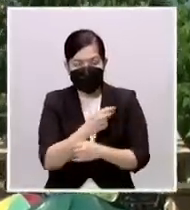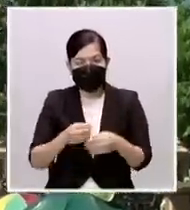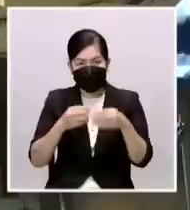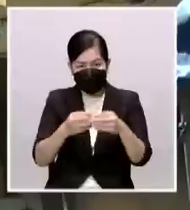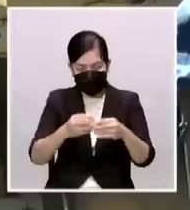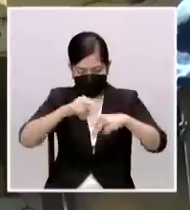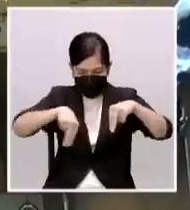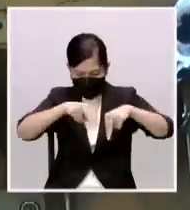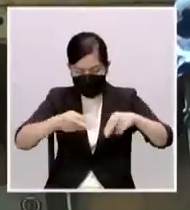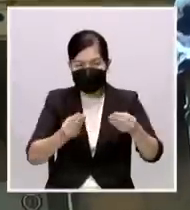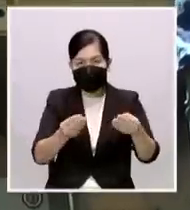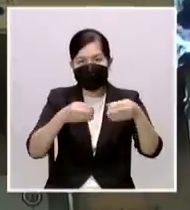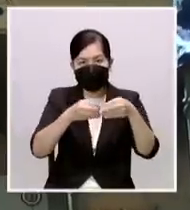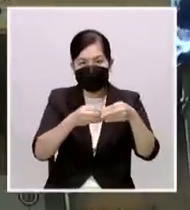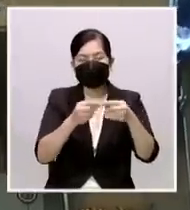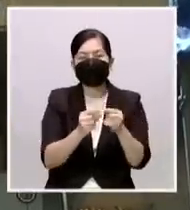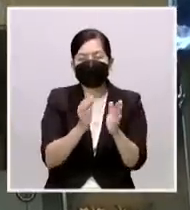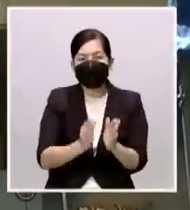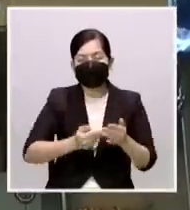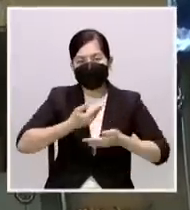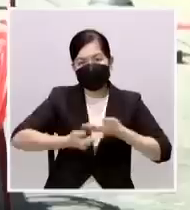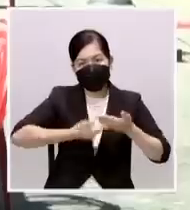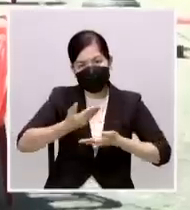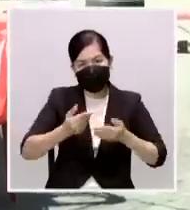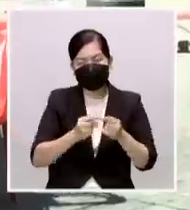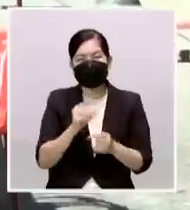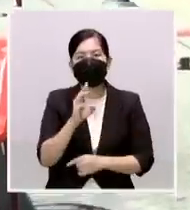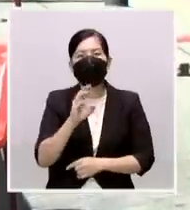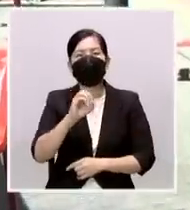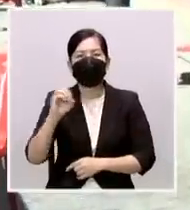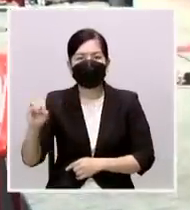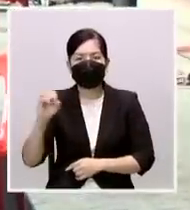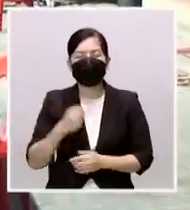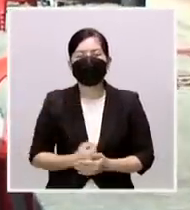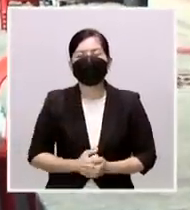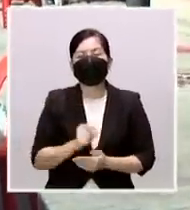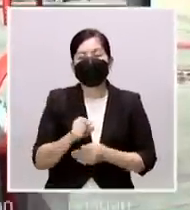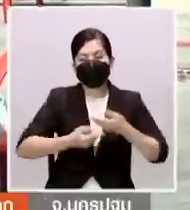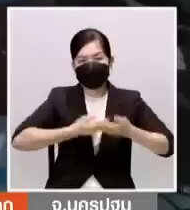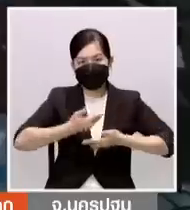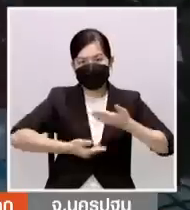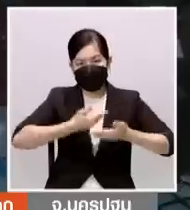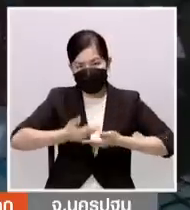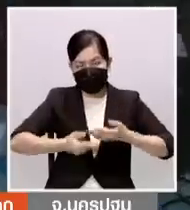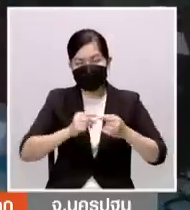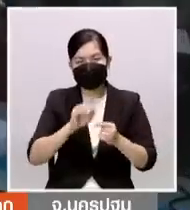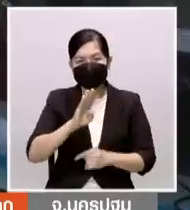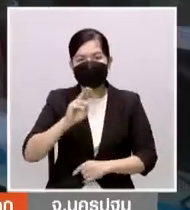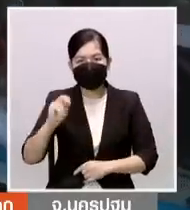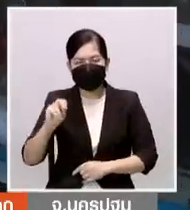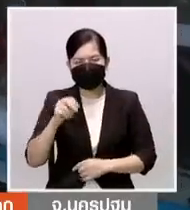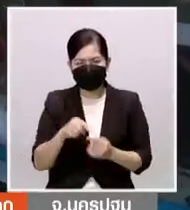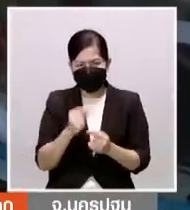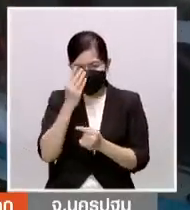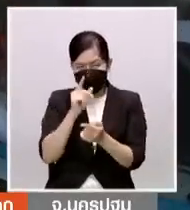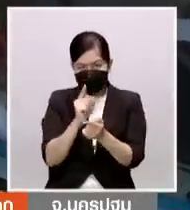พ่อค้าแม่ค้ากลุ่มเสี่ยงประมาณ600คนในตลาดทรัพย์สินส่วนพระมหากษัตริย์หรือตลาดบนหลังพบการแพร่